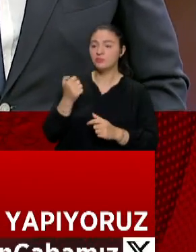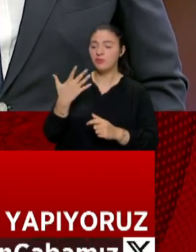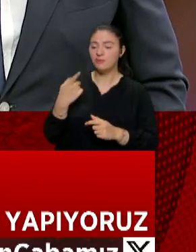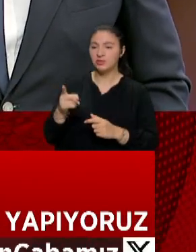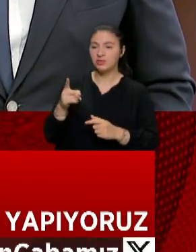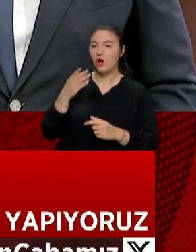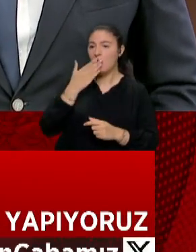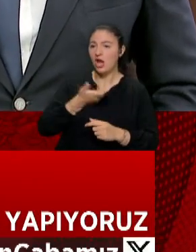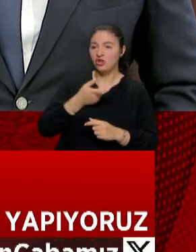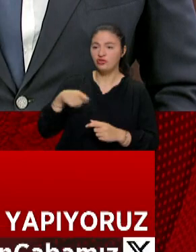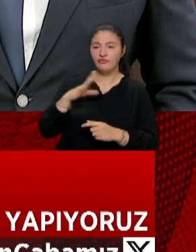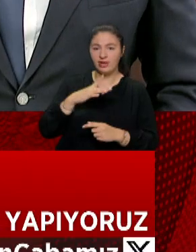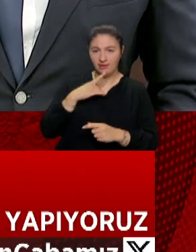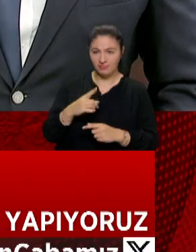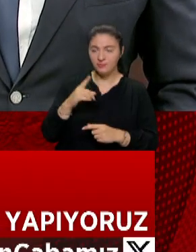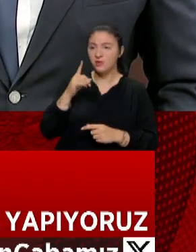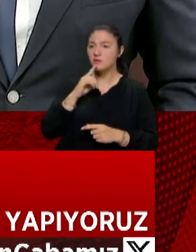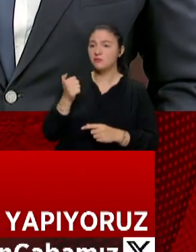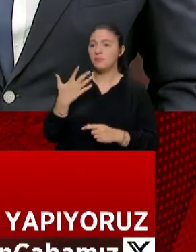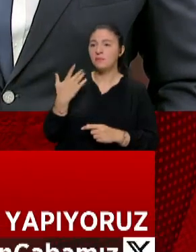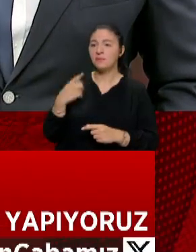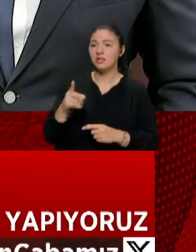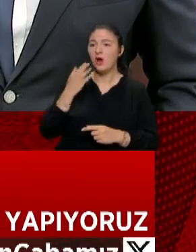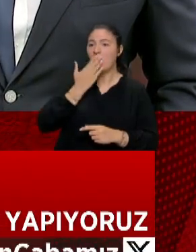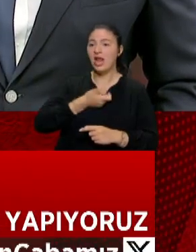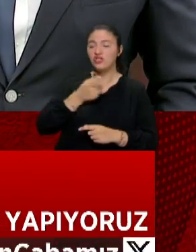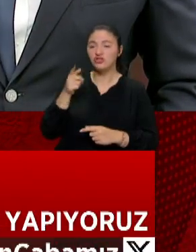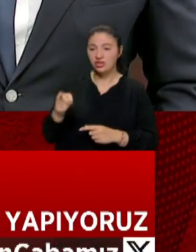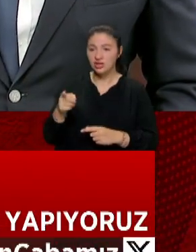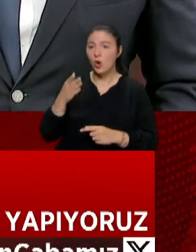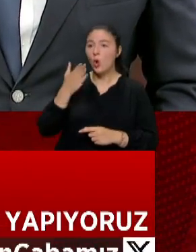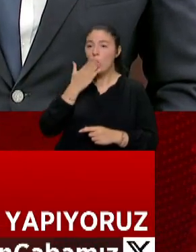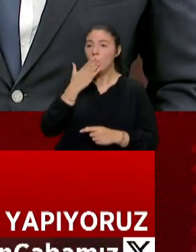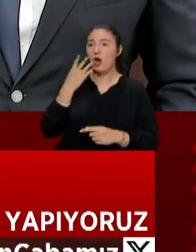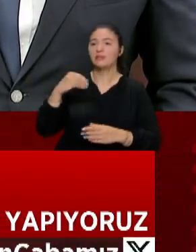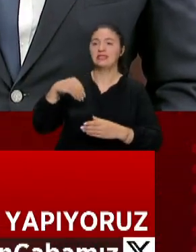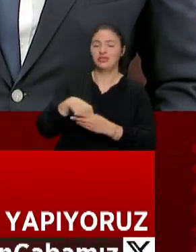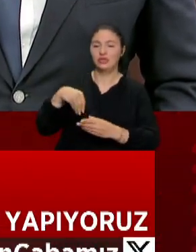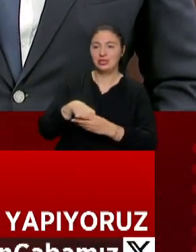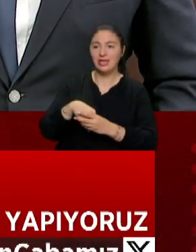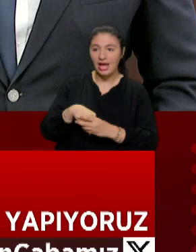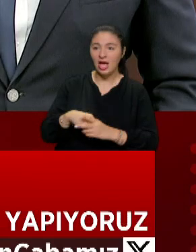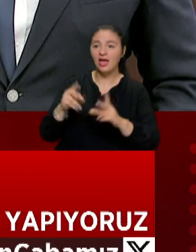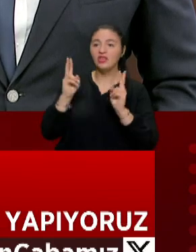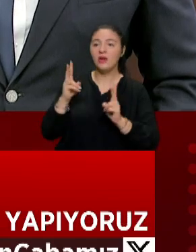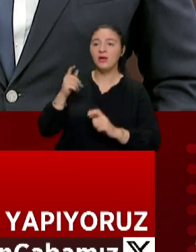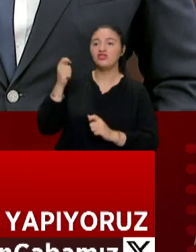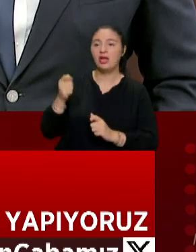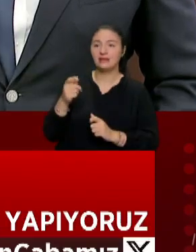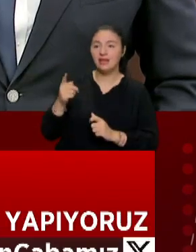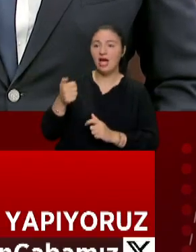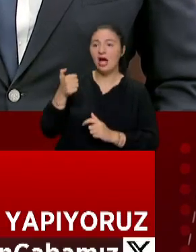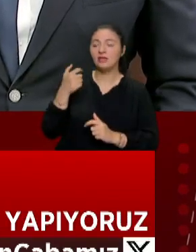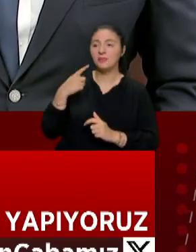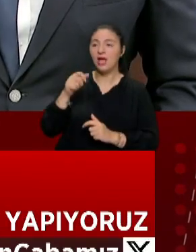bin civarında öğrenci var dedim 165 bin öğrencinin okuması için de normal şartlarda